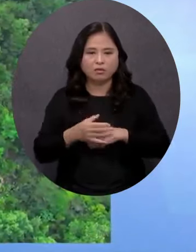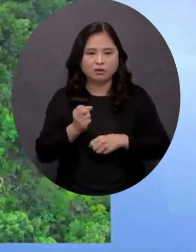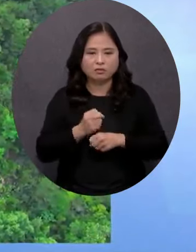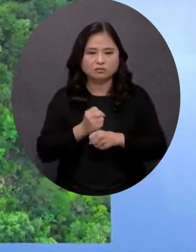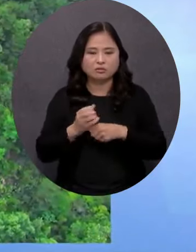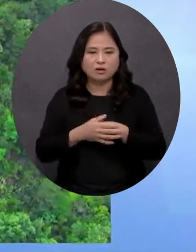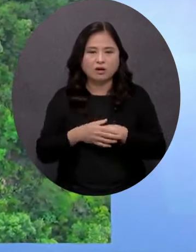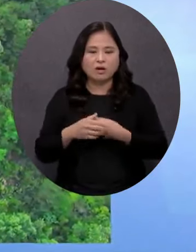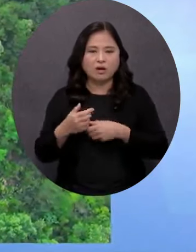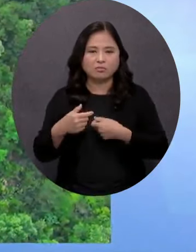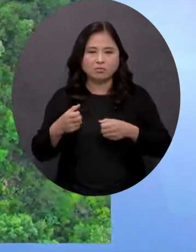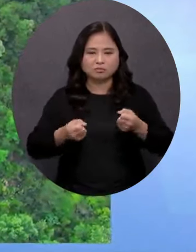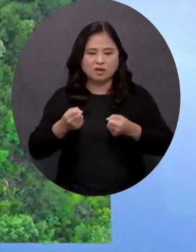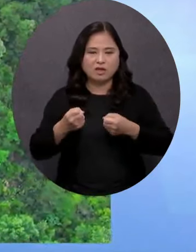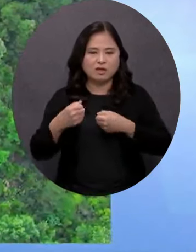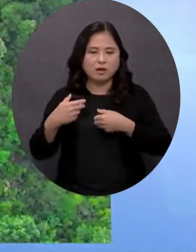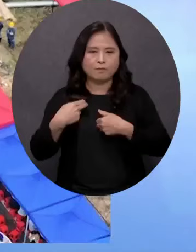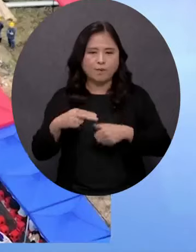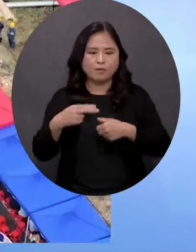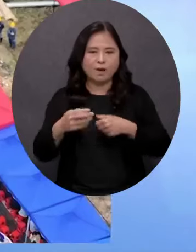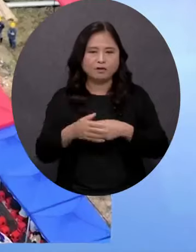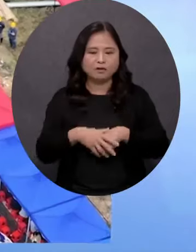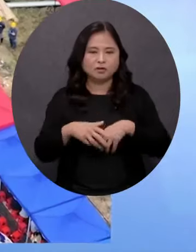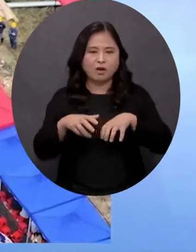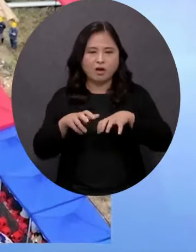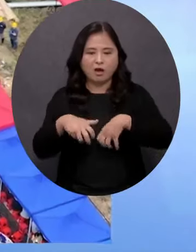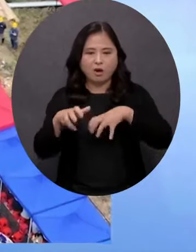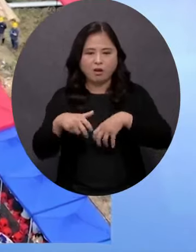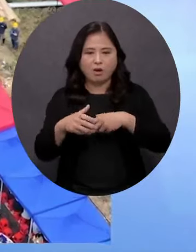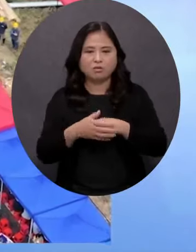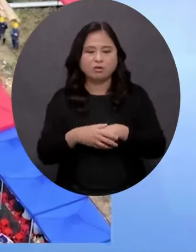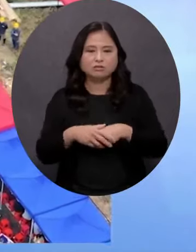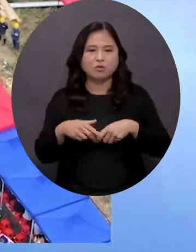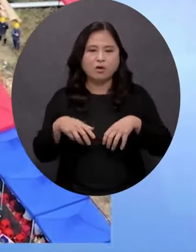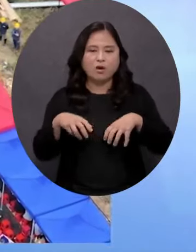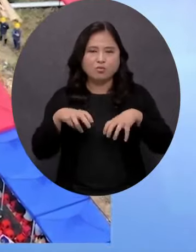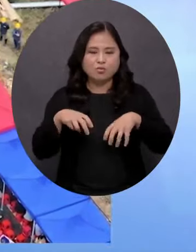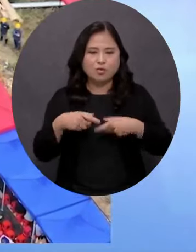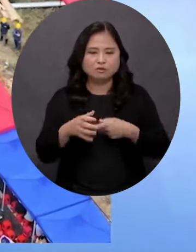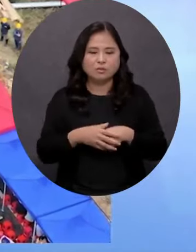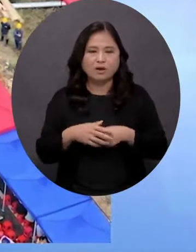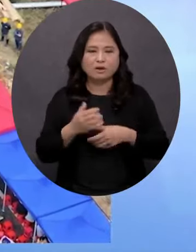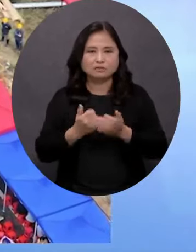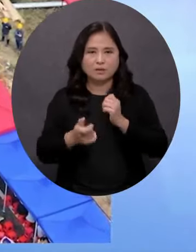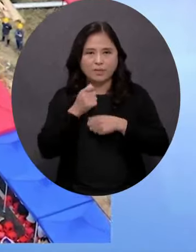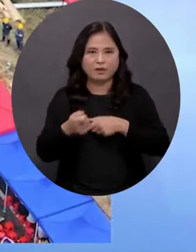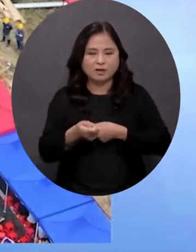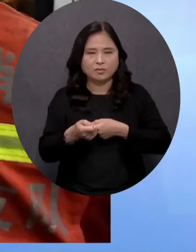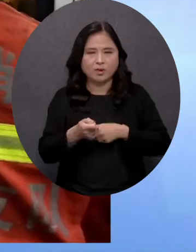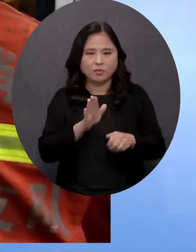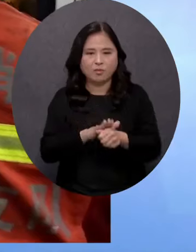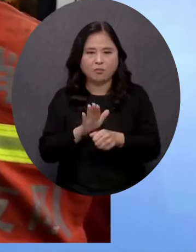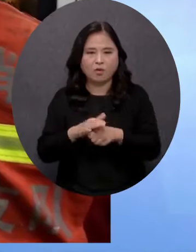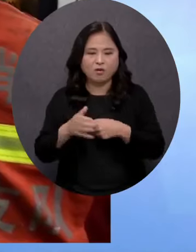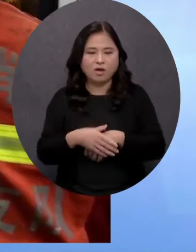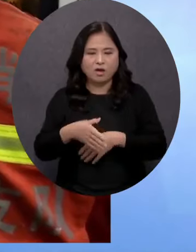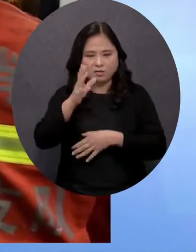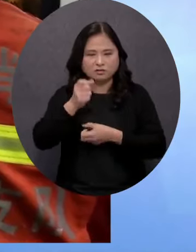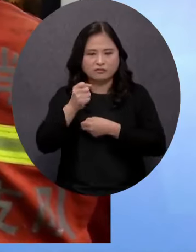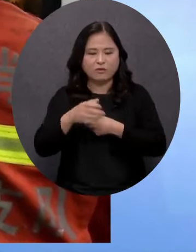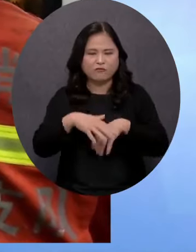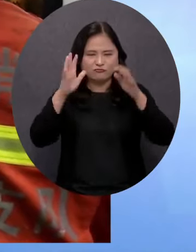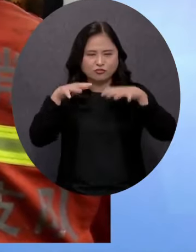型车辆到场，并且挖通救援便道，动用搜救犬、生命探测器等协助。当地消防指，落雨